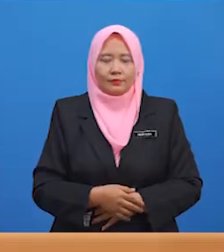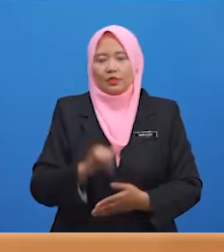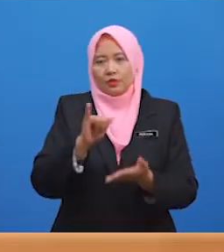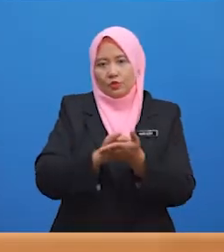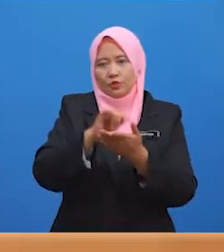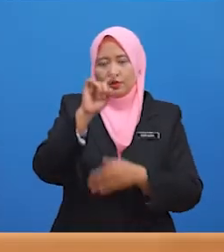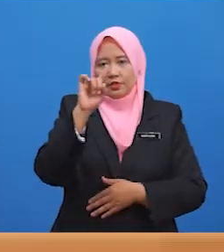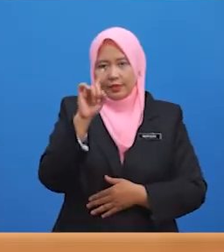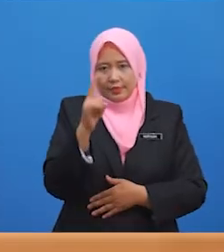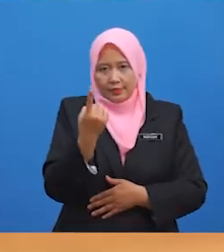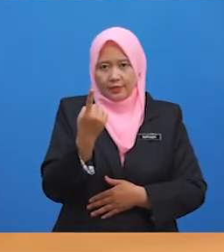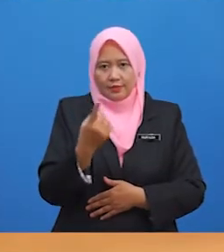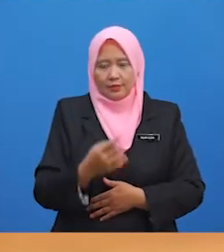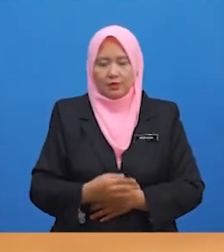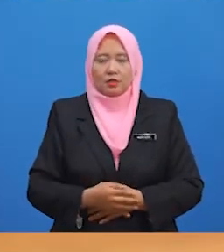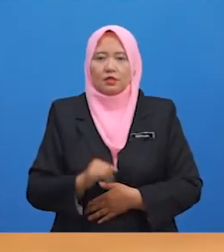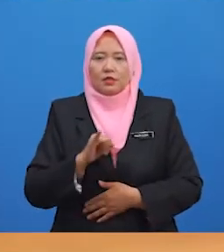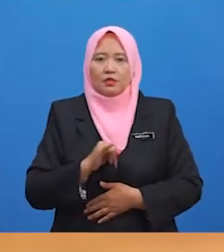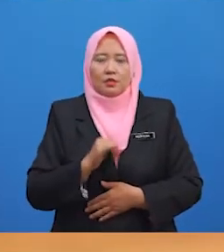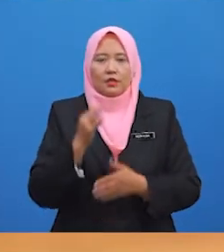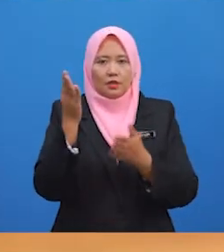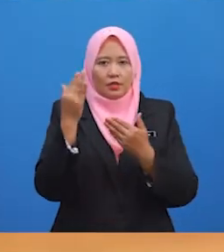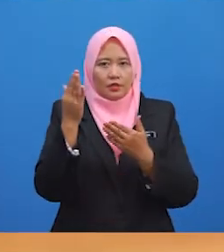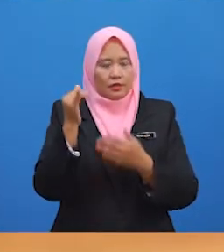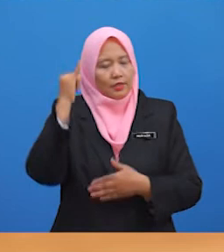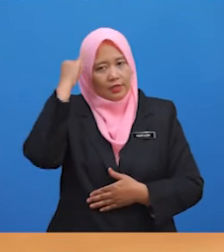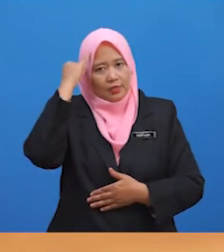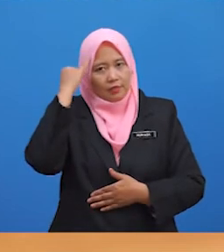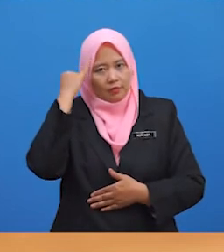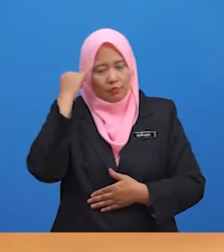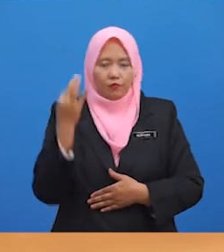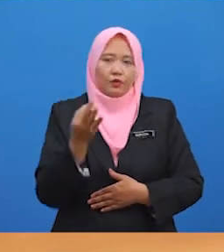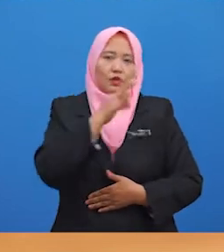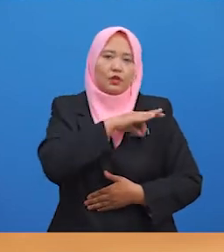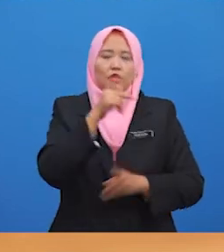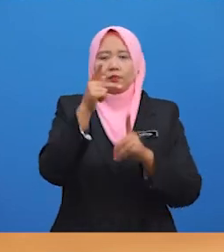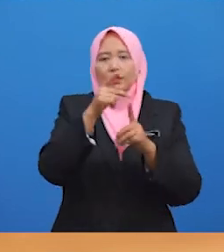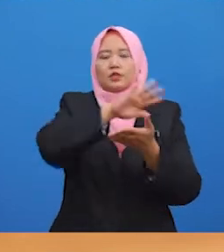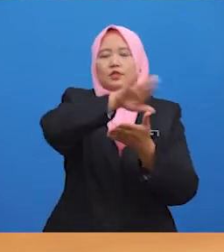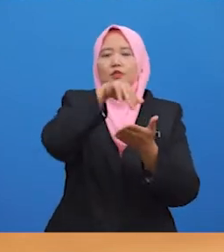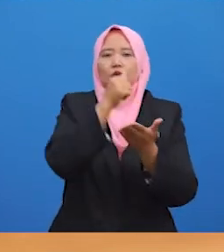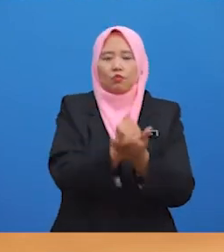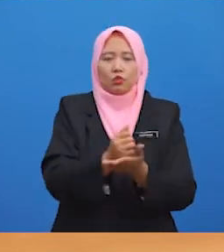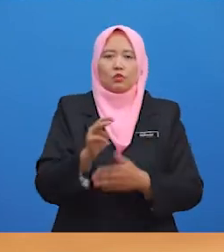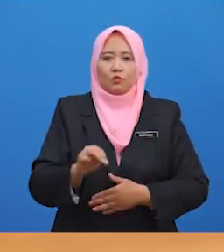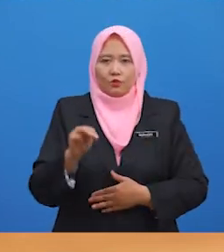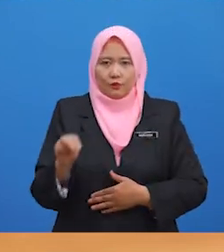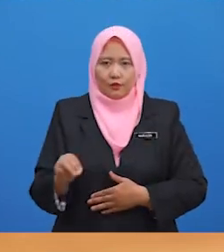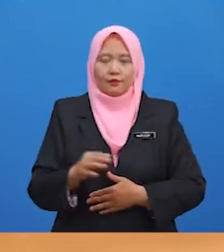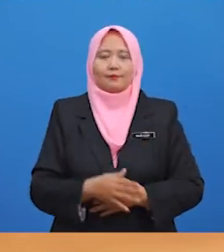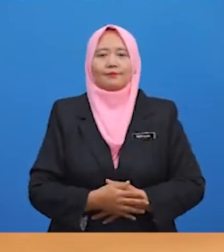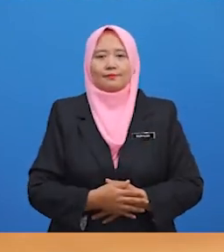Sekian daripada saya kali ini. Diharapkan ilmu ini bermanfaat kepada para pelajar untuk pembelajaran